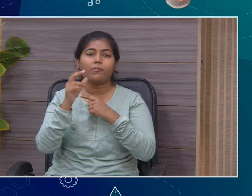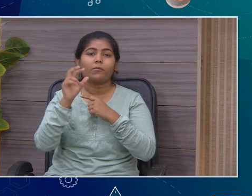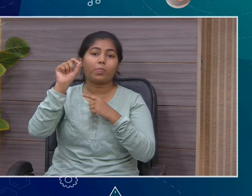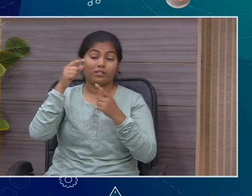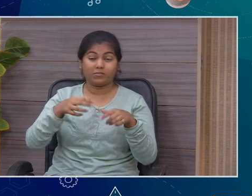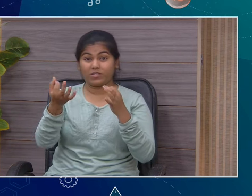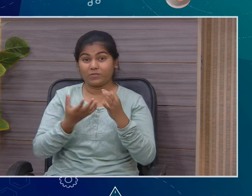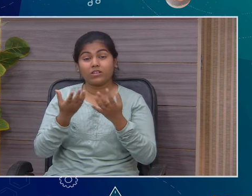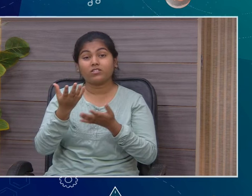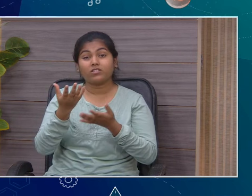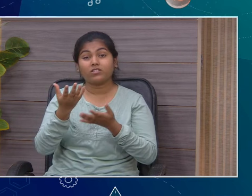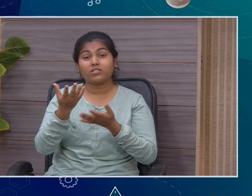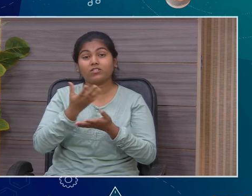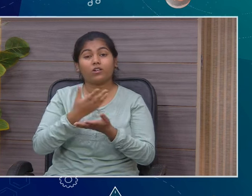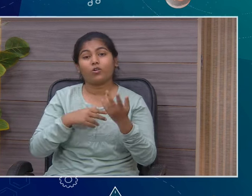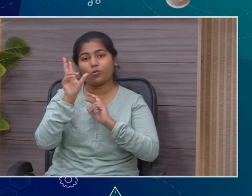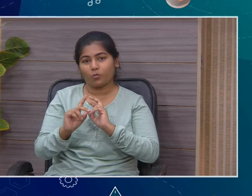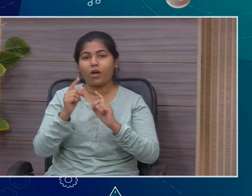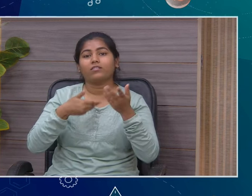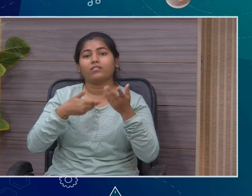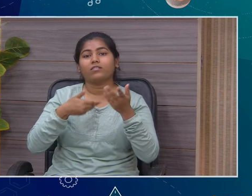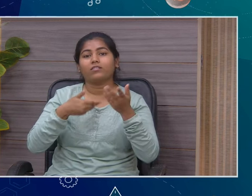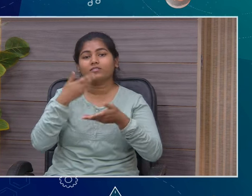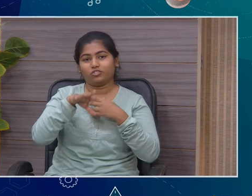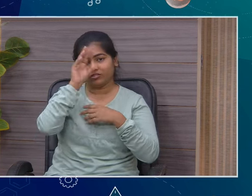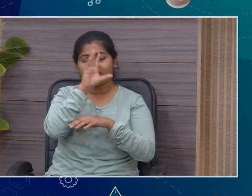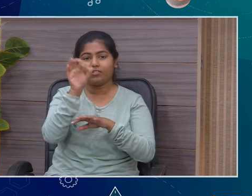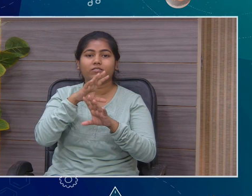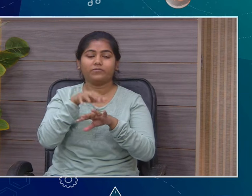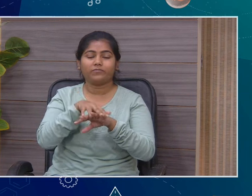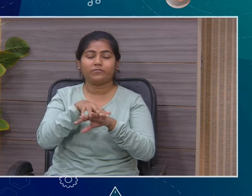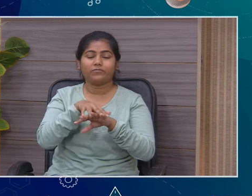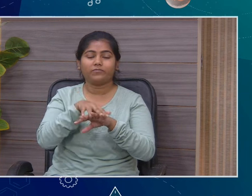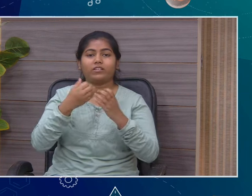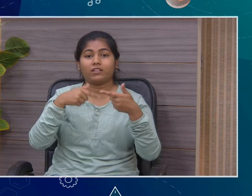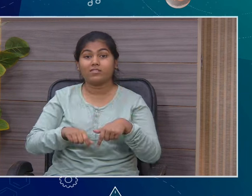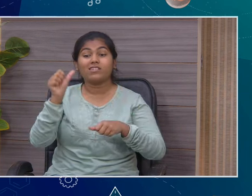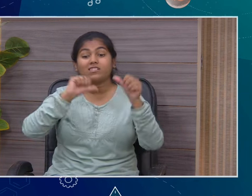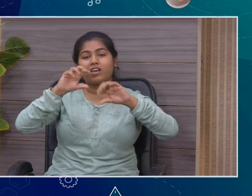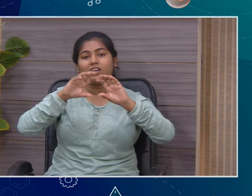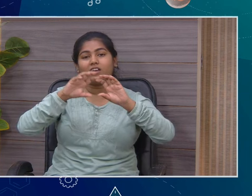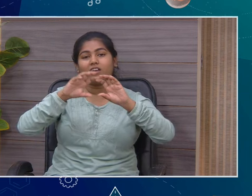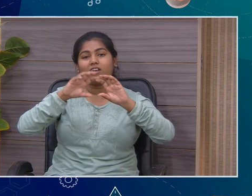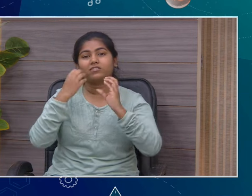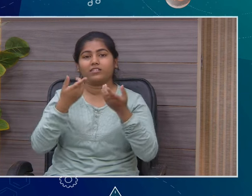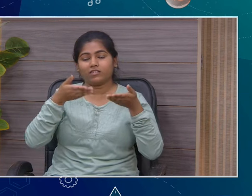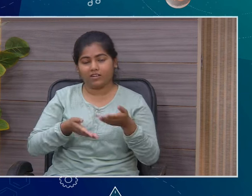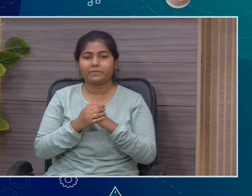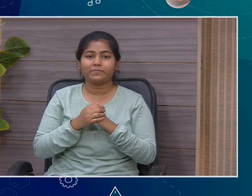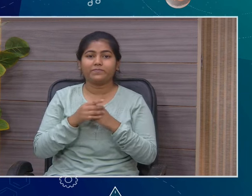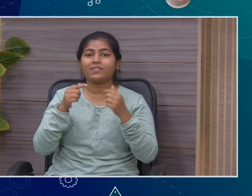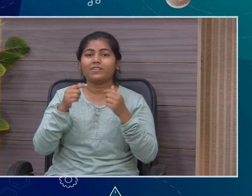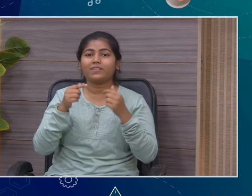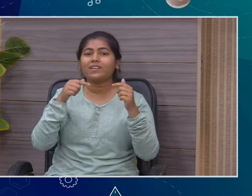पेशकश टीचिंग लर्निंग इंटरवेंशंस फॉर इंक्लूसिव क्लासरूम का साइंस का सेशन। विज्ञान की आज हमारी कक्षा होने जा रही है और इसमें